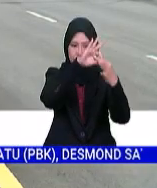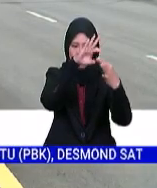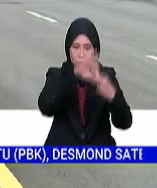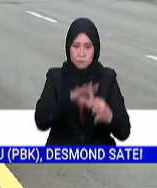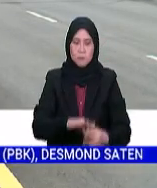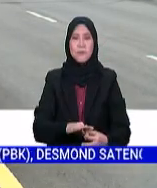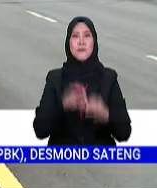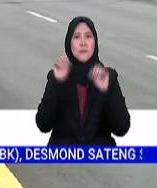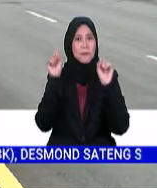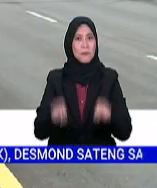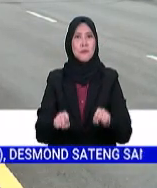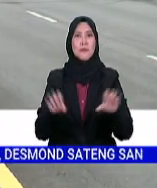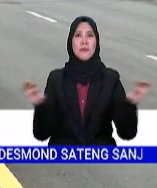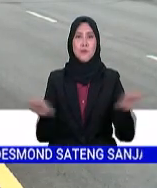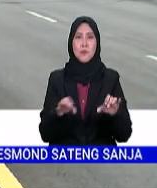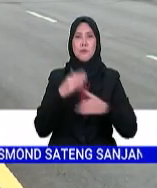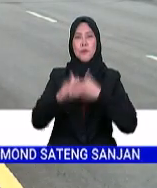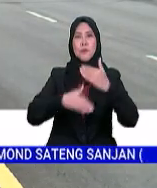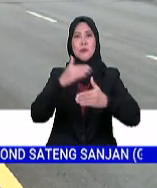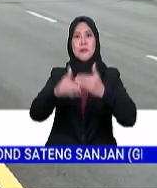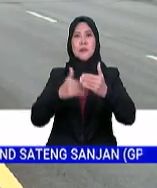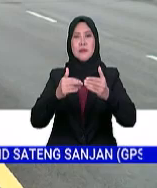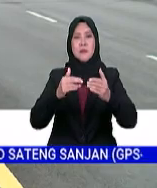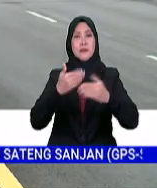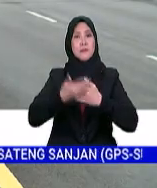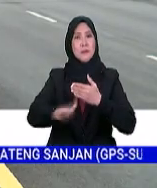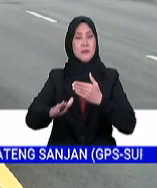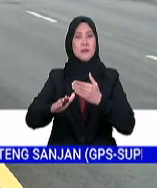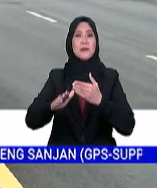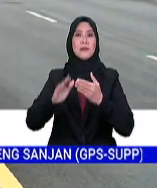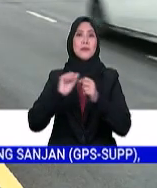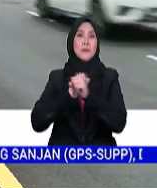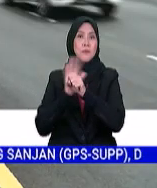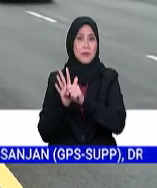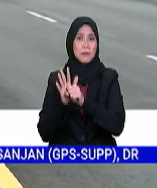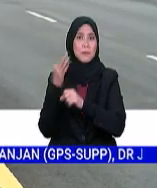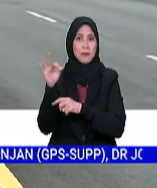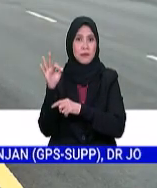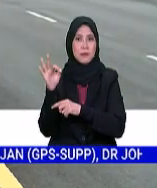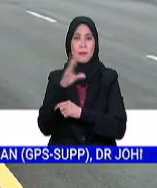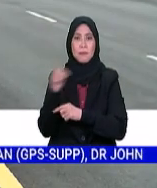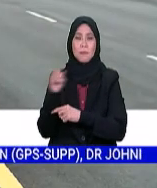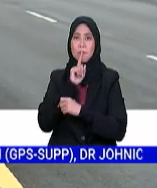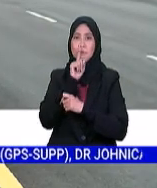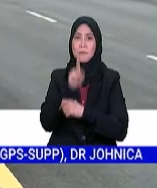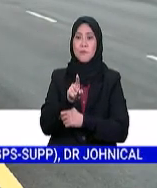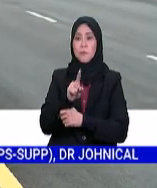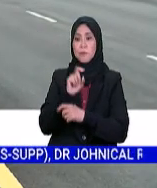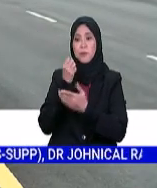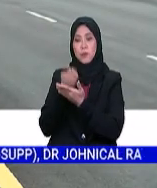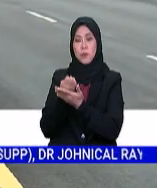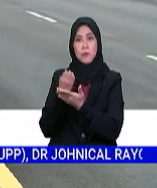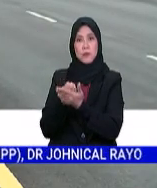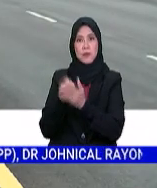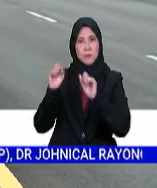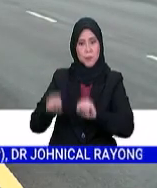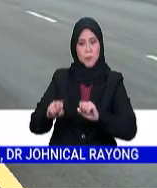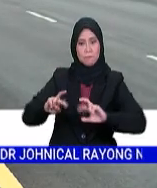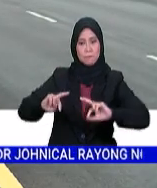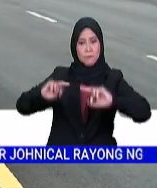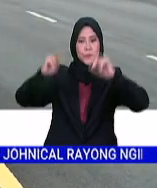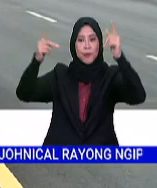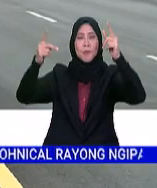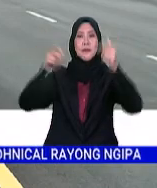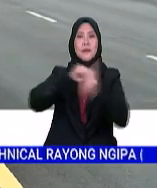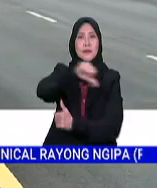kita mampu melalui bukan sahaja proses pemulihan pasca COVID-19 tetapi juga memastikan keadaan ekonomi dapat pulih,